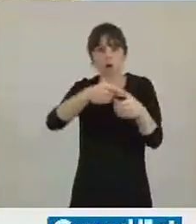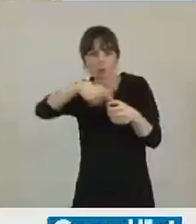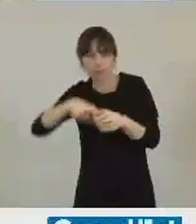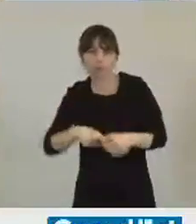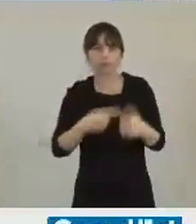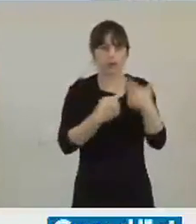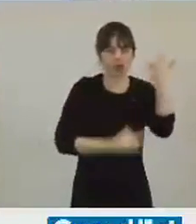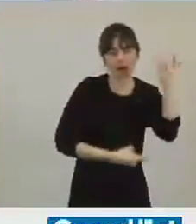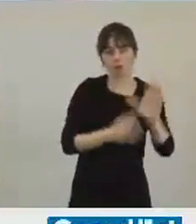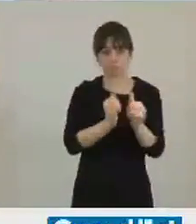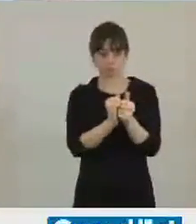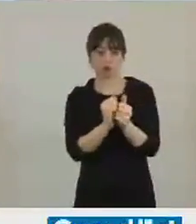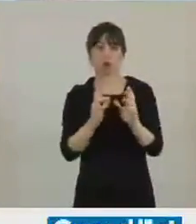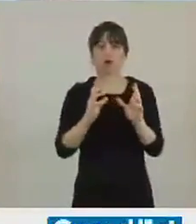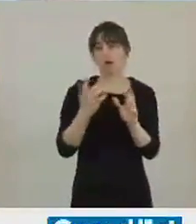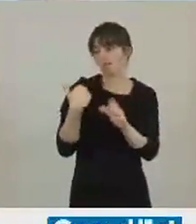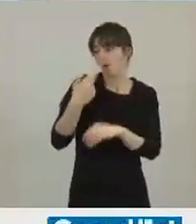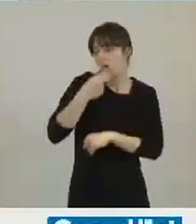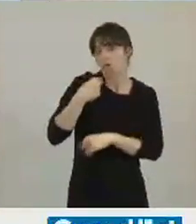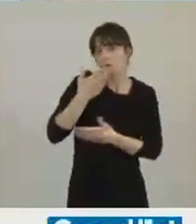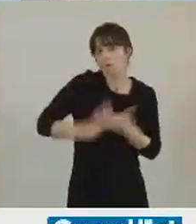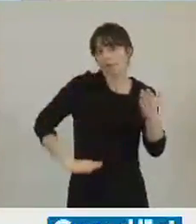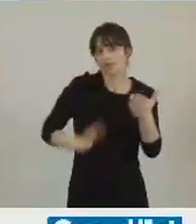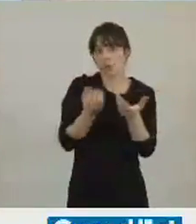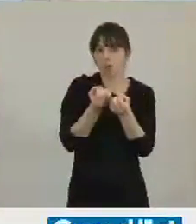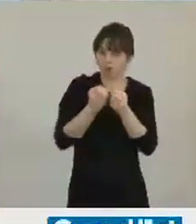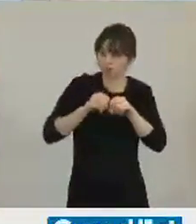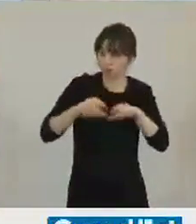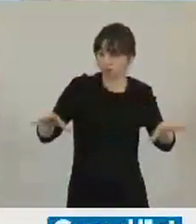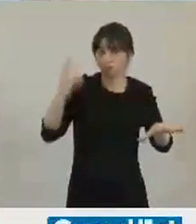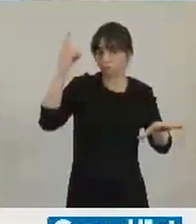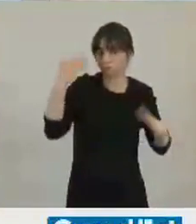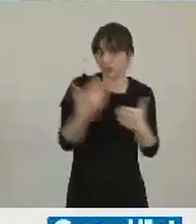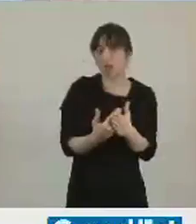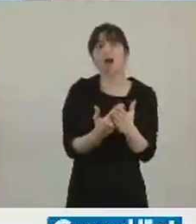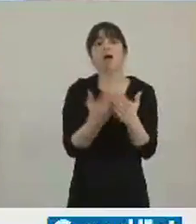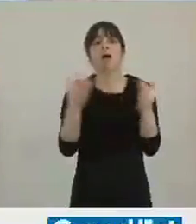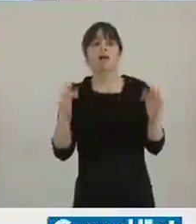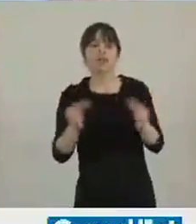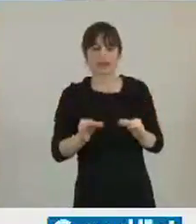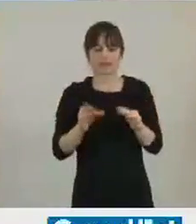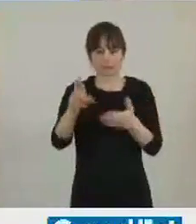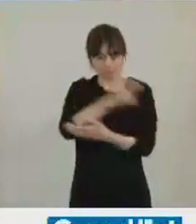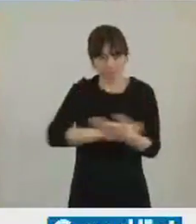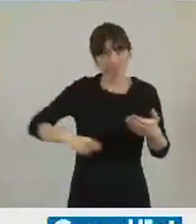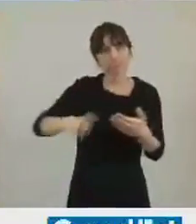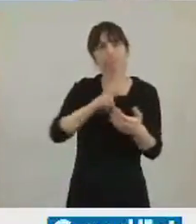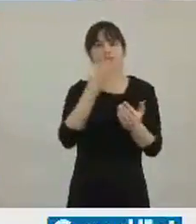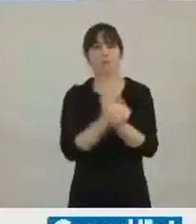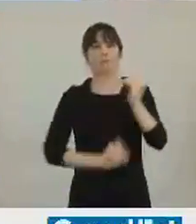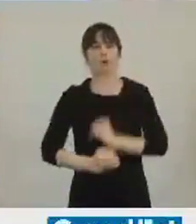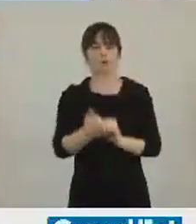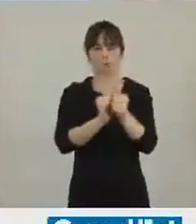Cycle, lancé mi-novembre. Sur le plan régional, la politique sportive Grand Est a été